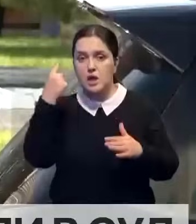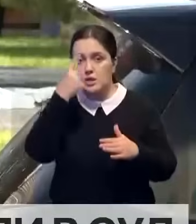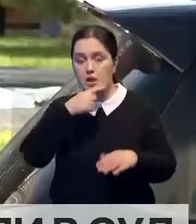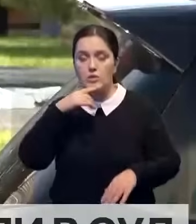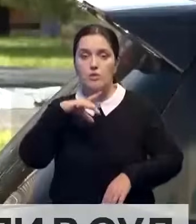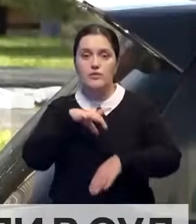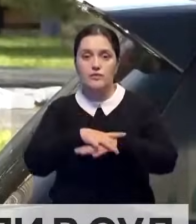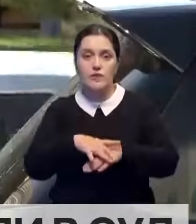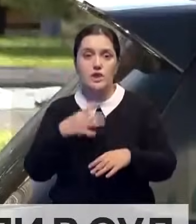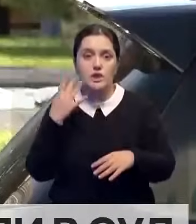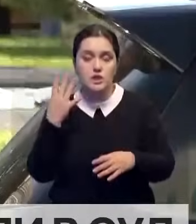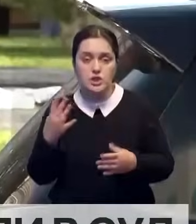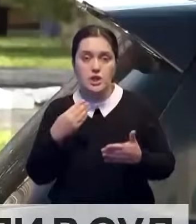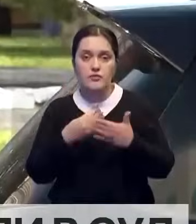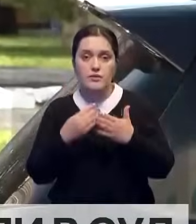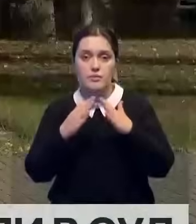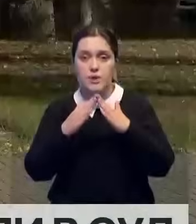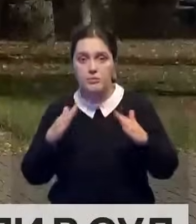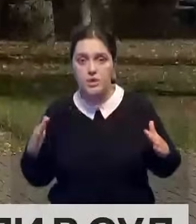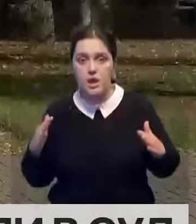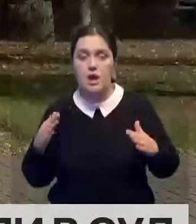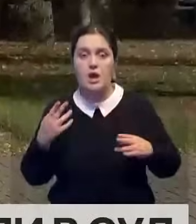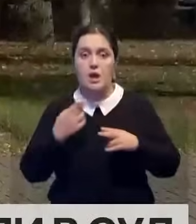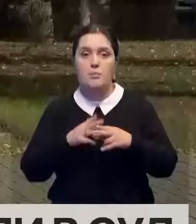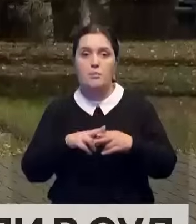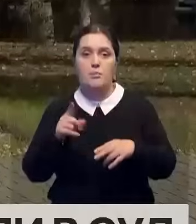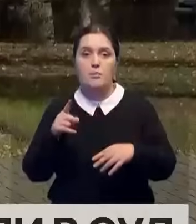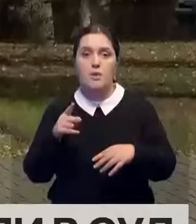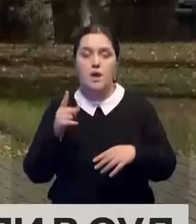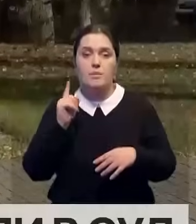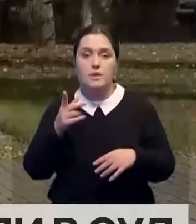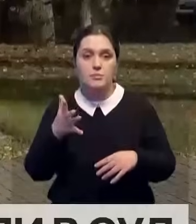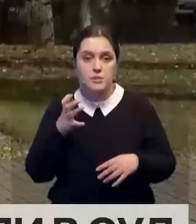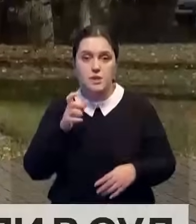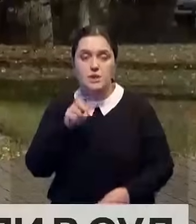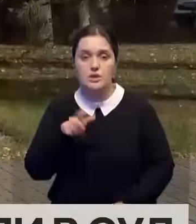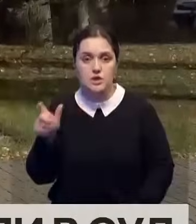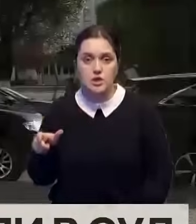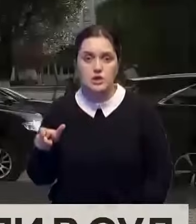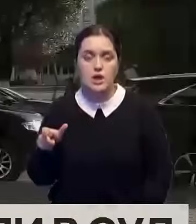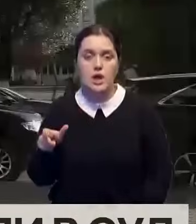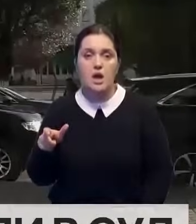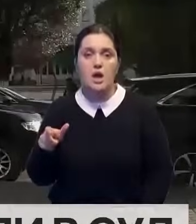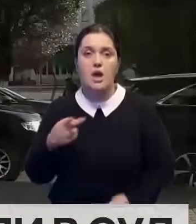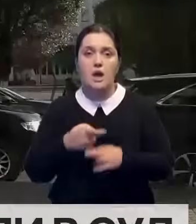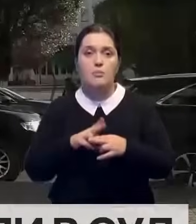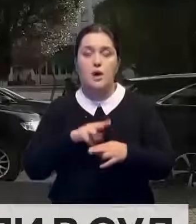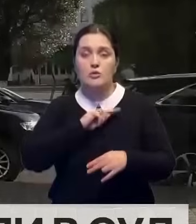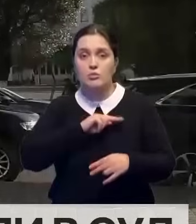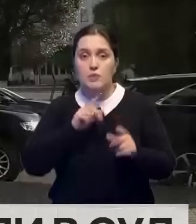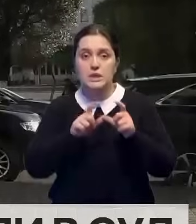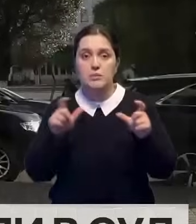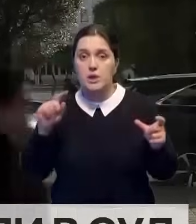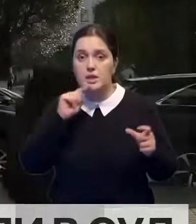ответственность. С начала года в регионе выявили 4 финпирамиды. На удочку мошенников попались почти 500 жителей. Сотрудники